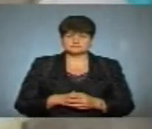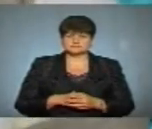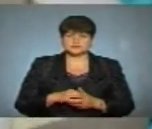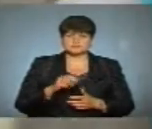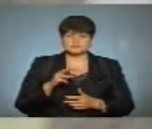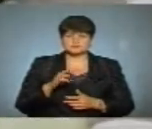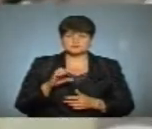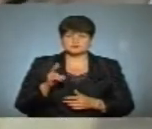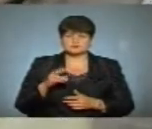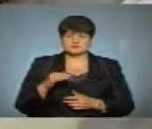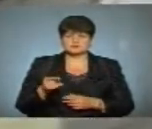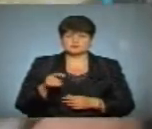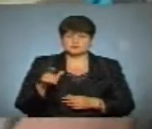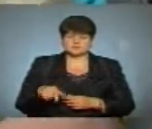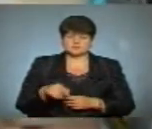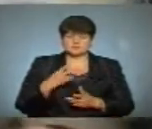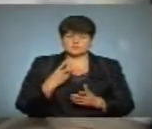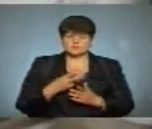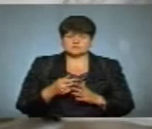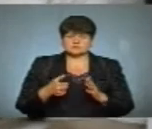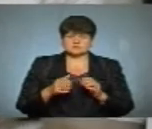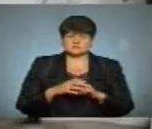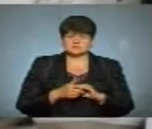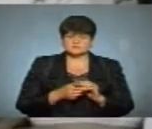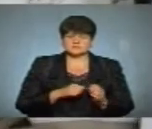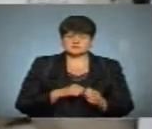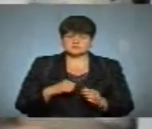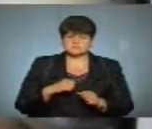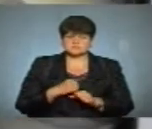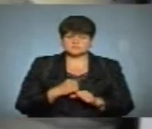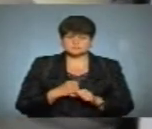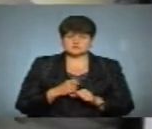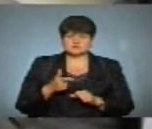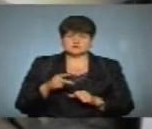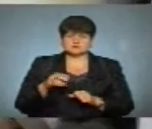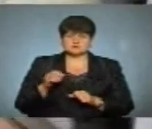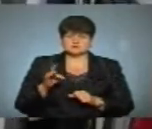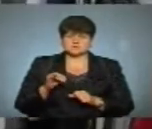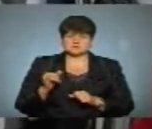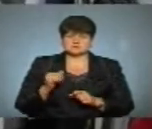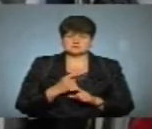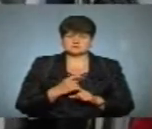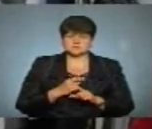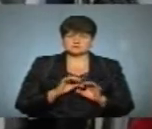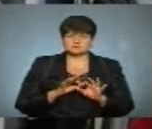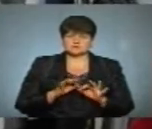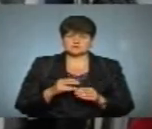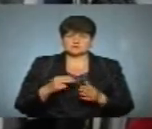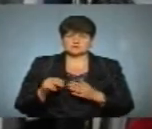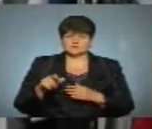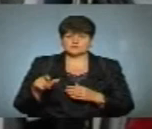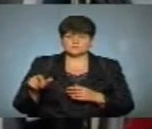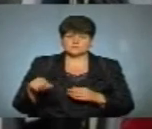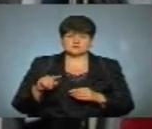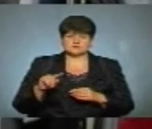Микола Стрілецький – тернополянин, показує антисептик. Каже, його зробив сам з гліцерину і спирту. Розповідає, покупці вимог карантину